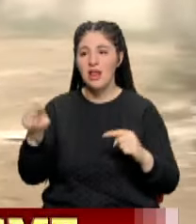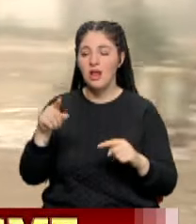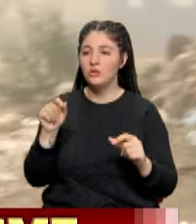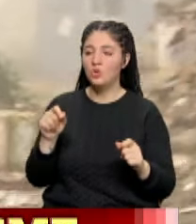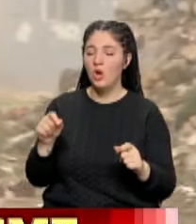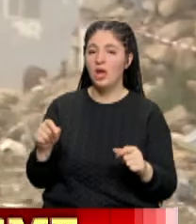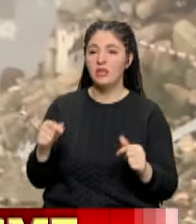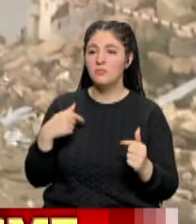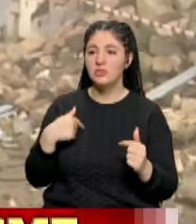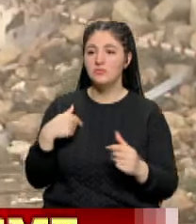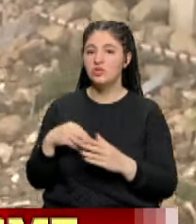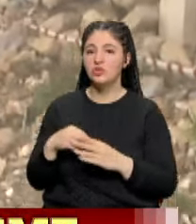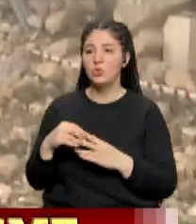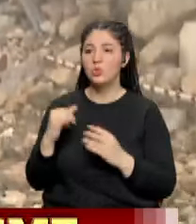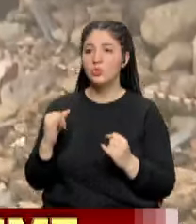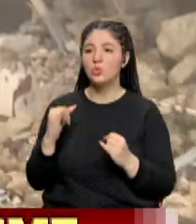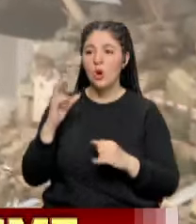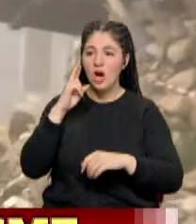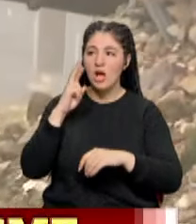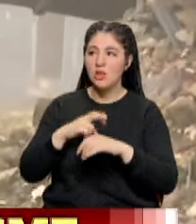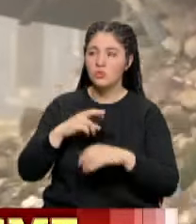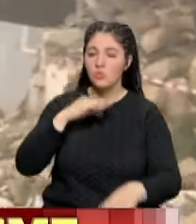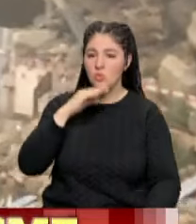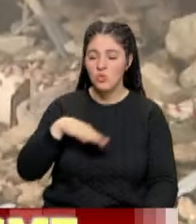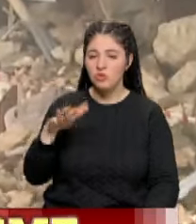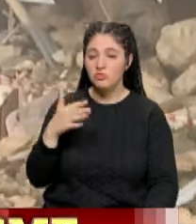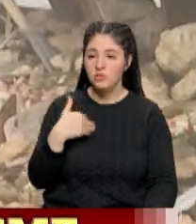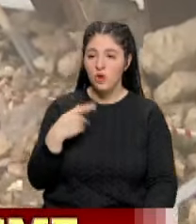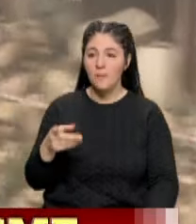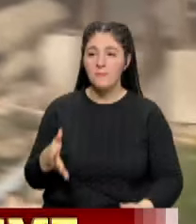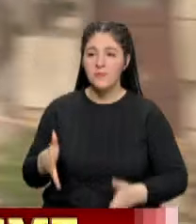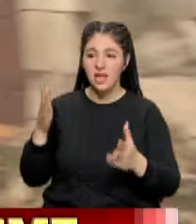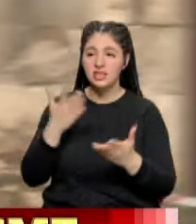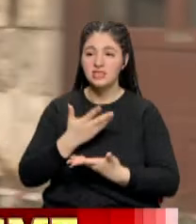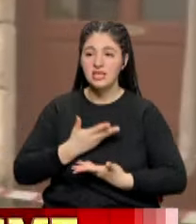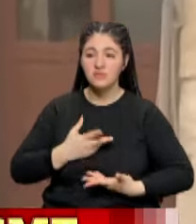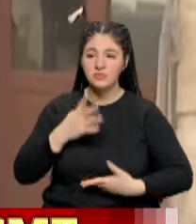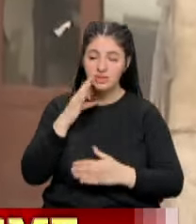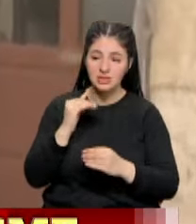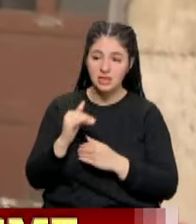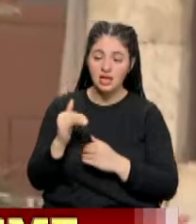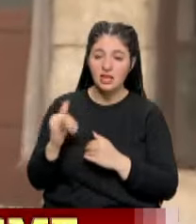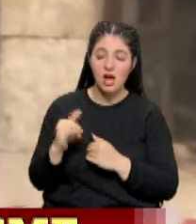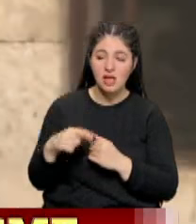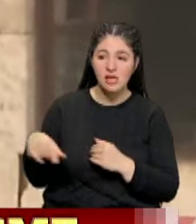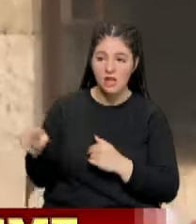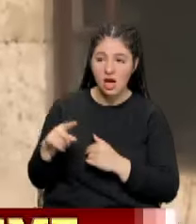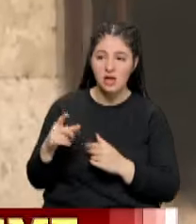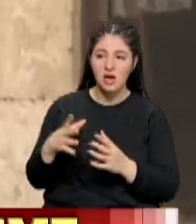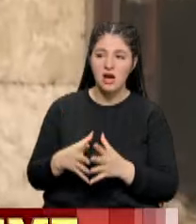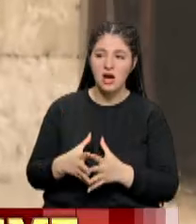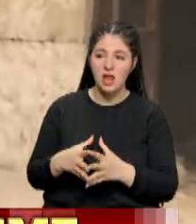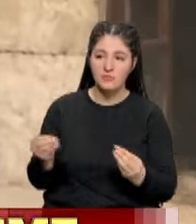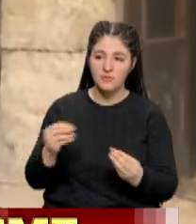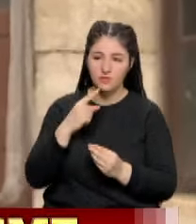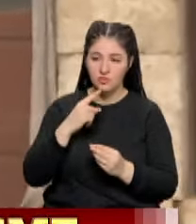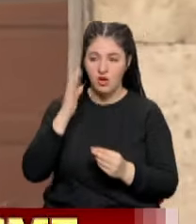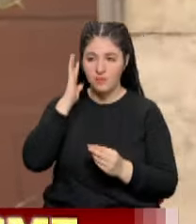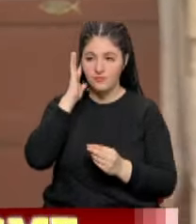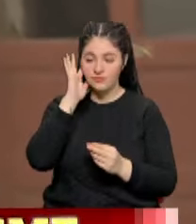şu anda bizim için kötü anılar. Dolu. Çünkü biz o binalarda sevdiklerimizi, yakınlarımızı kaybettik